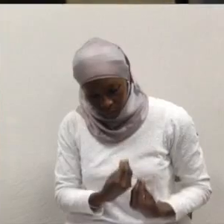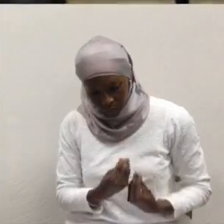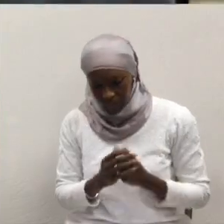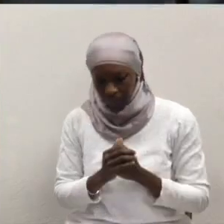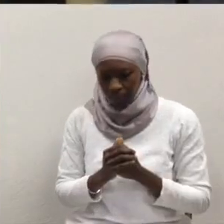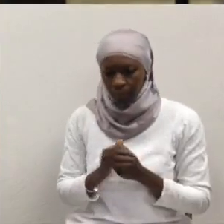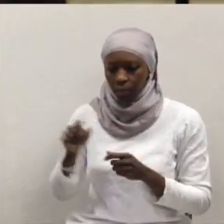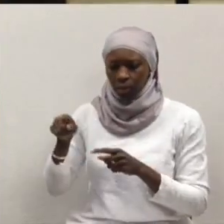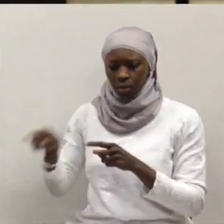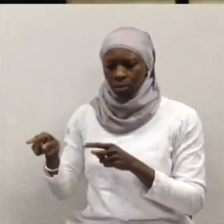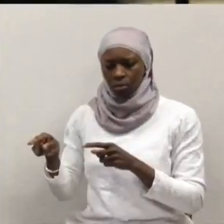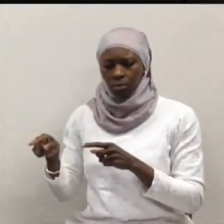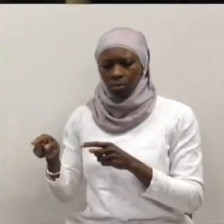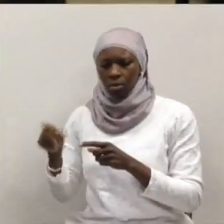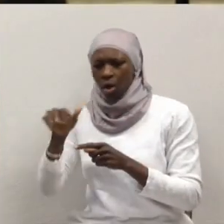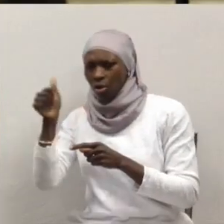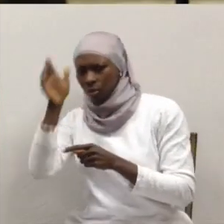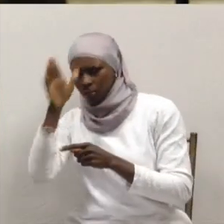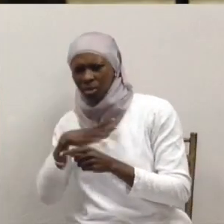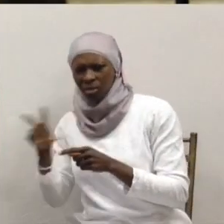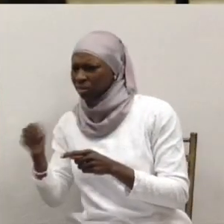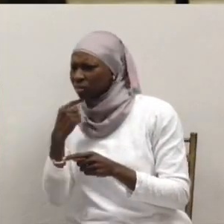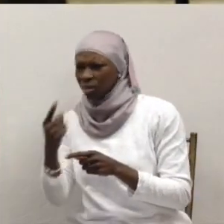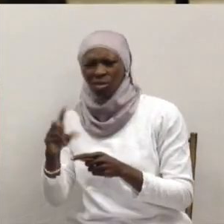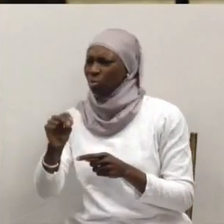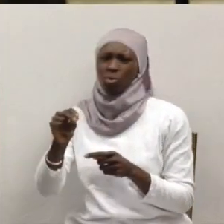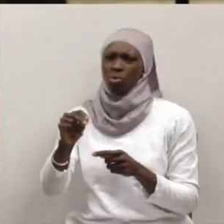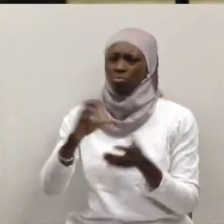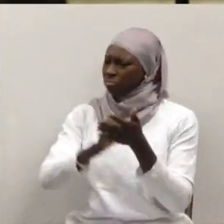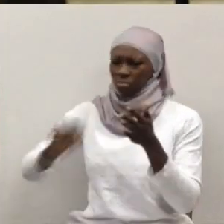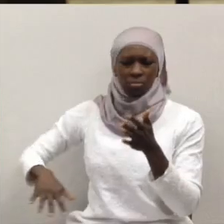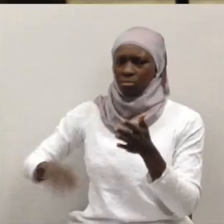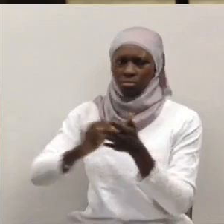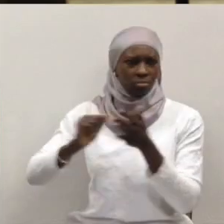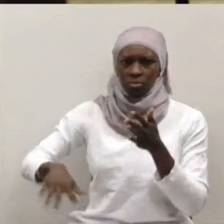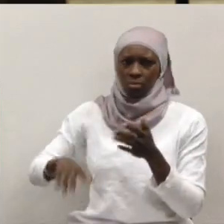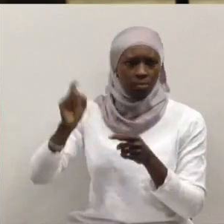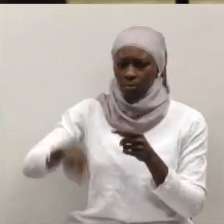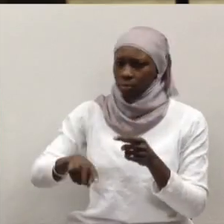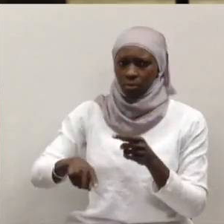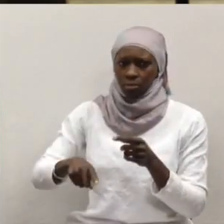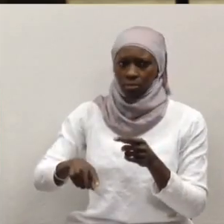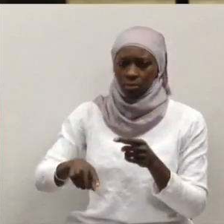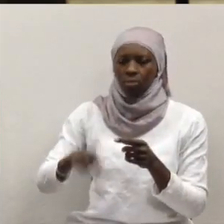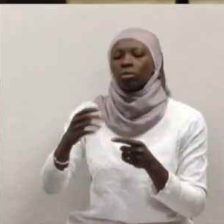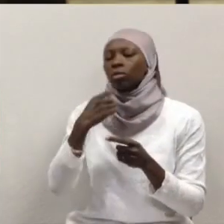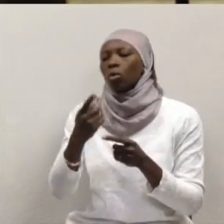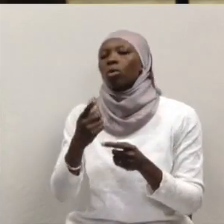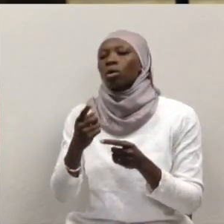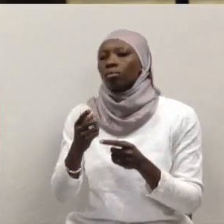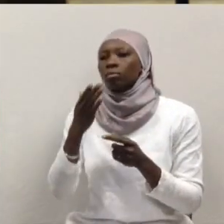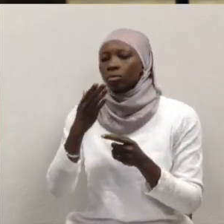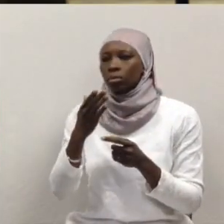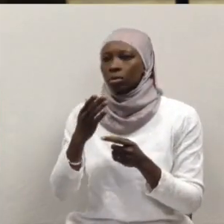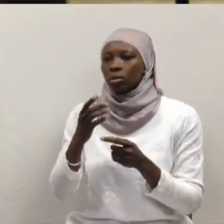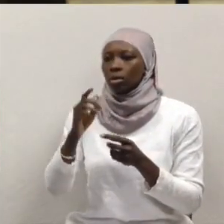al-Ahad, remove it. So they went back and forth until the Prophet ﷺ agreed to remove